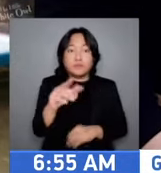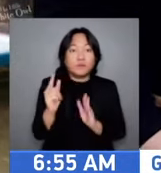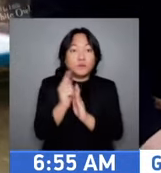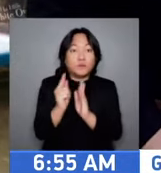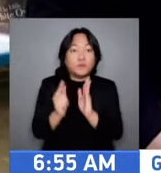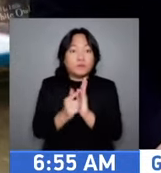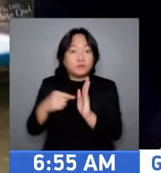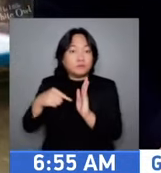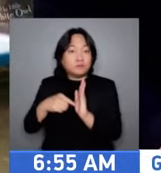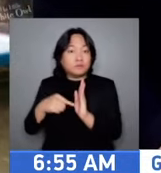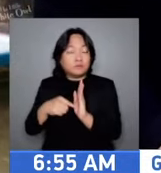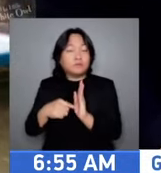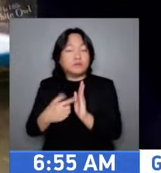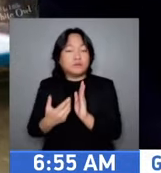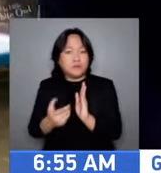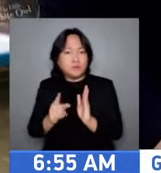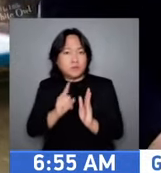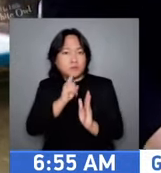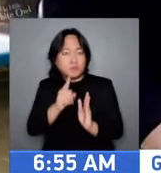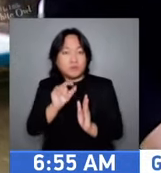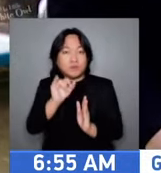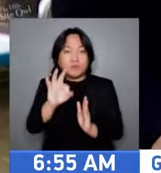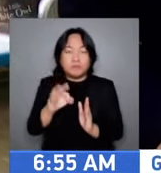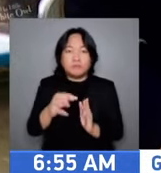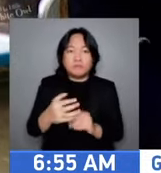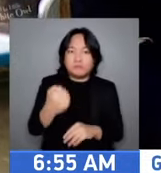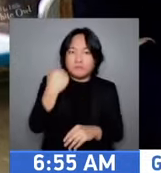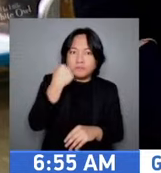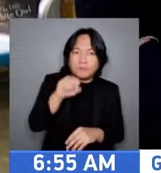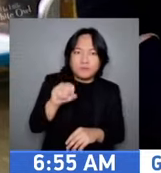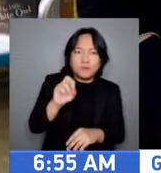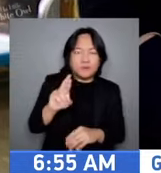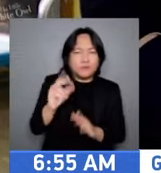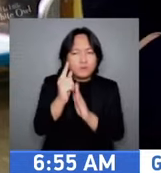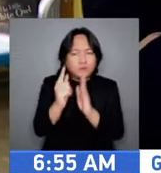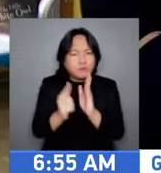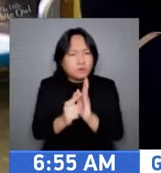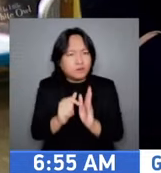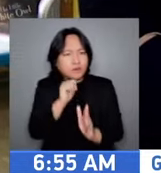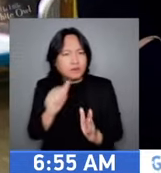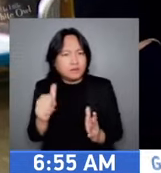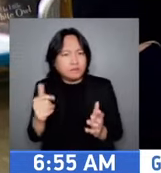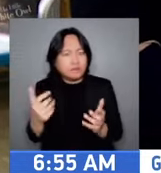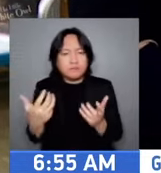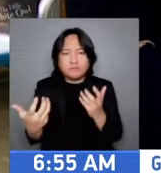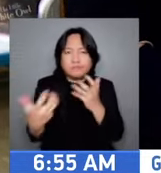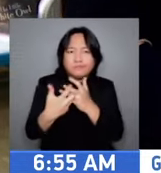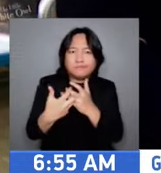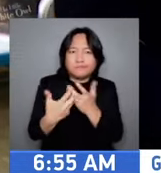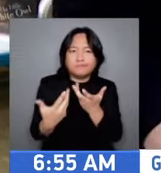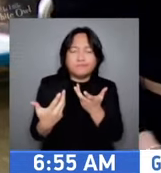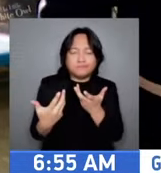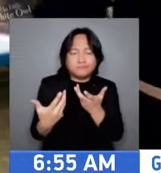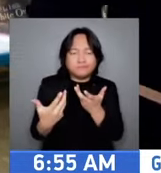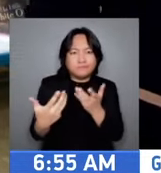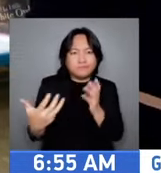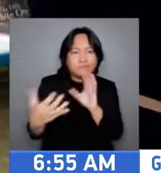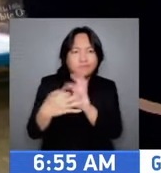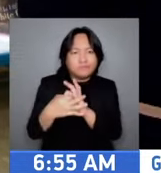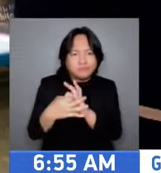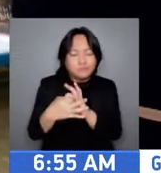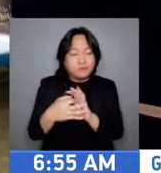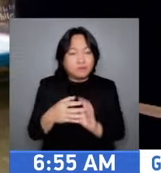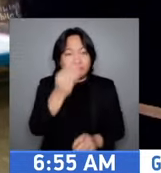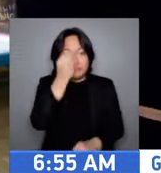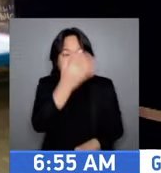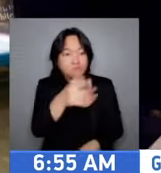o contrary to law or batas o sa public policy, morals or good customs ay walang bisa, null and void